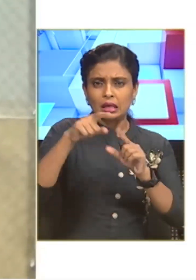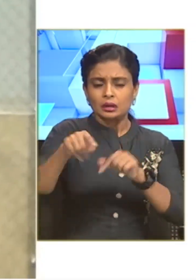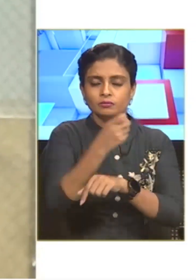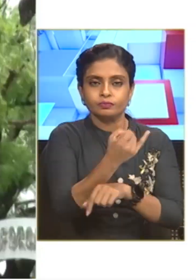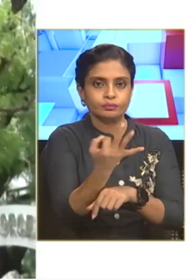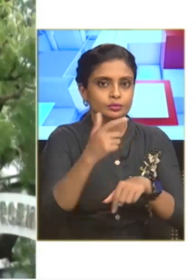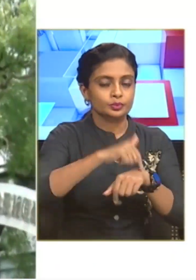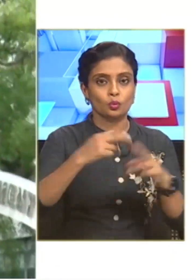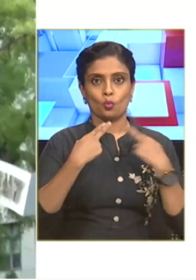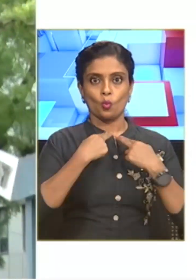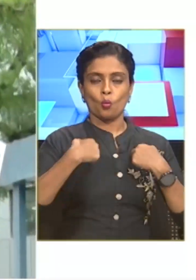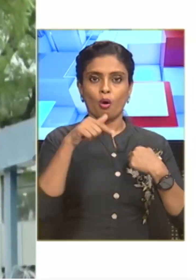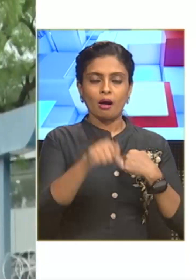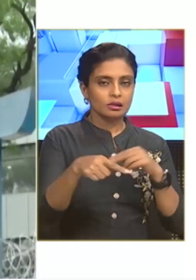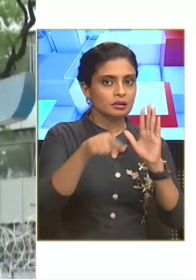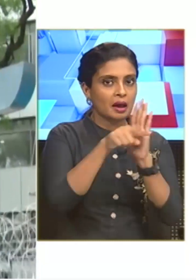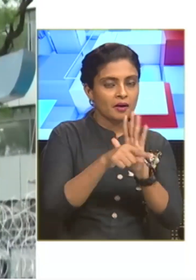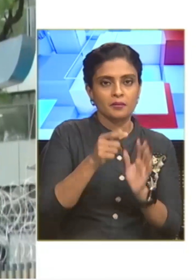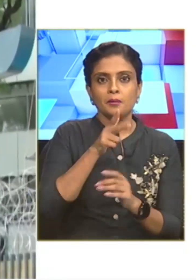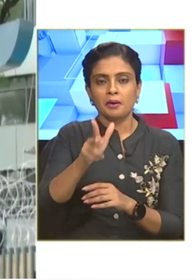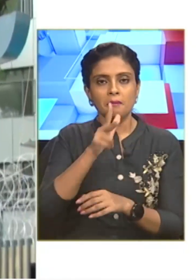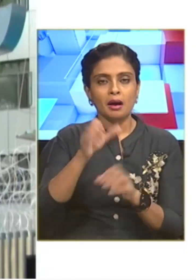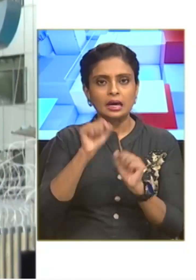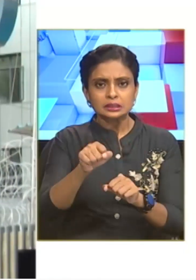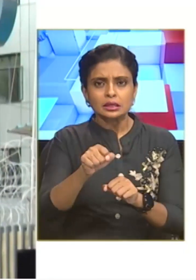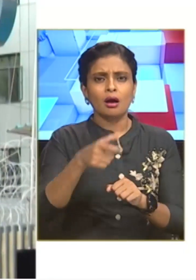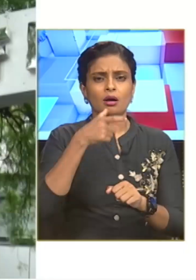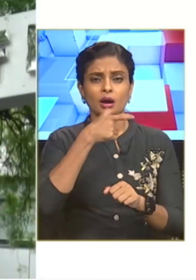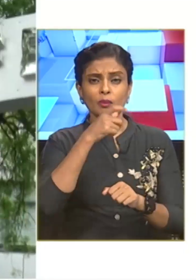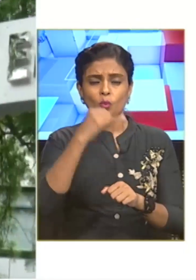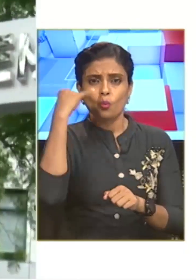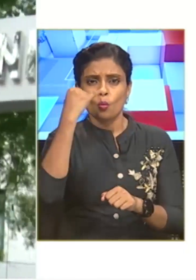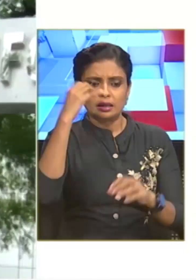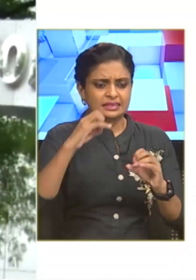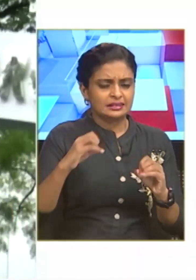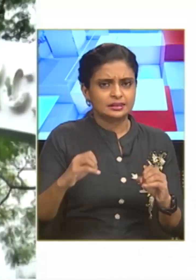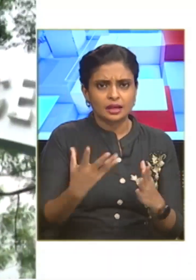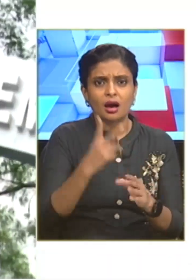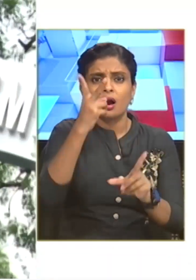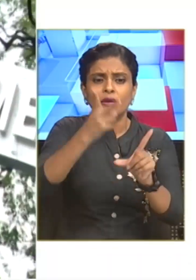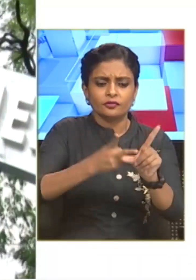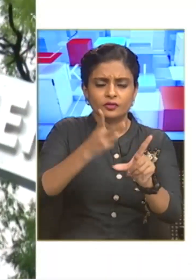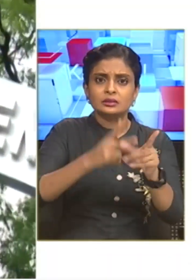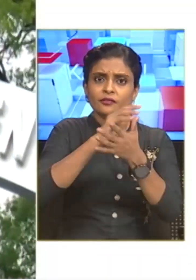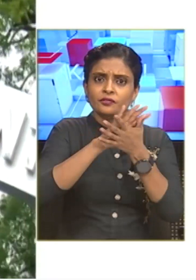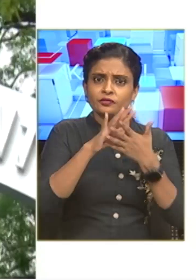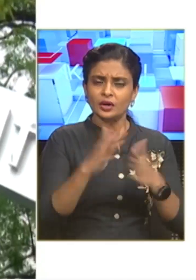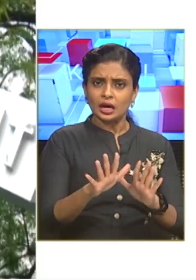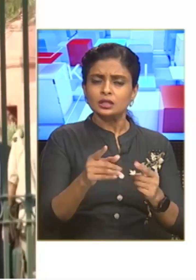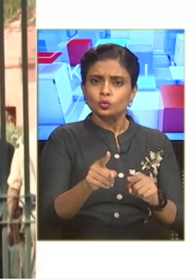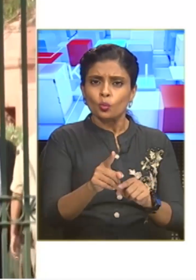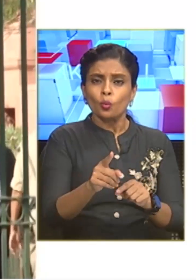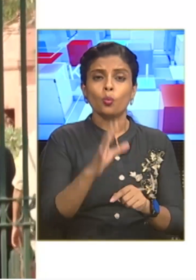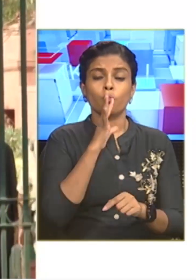വിമർശിച്ചു കേസ് അന്വേഷണം തുടങ്ങി രണ്ടു വർഷത്തിനുശേഷമുള്ള അറസ്റ്റിലും സത്യം കണ്ടെത്താൻ രണ്ട് രണ്ടു വർഷം എടുത്തു എന്ന് പറയുന്നത് ഒരു